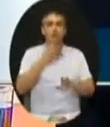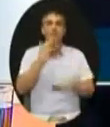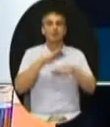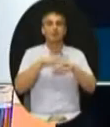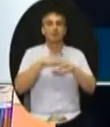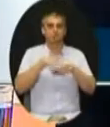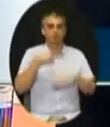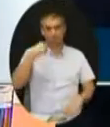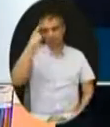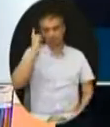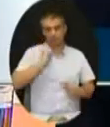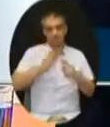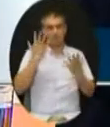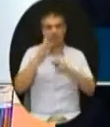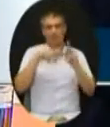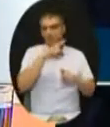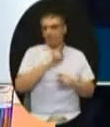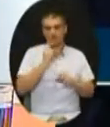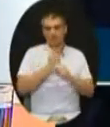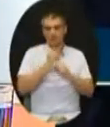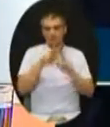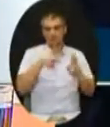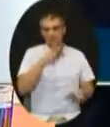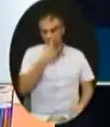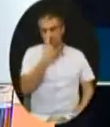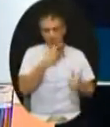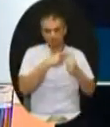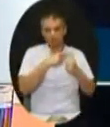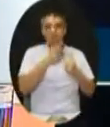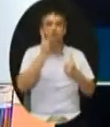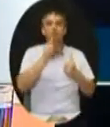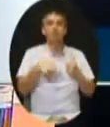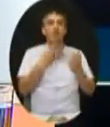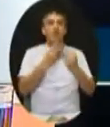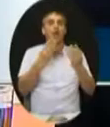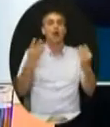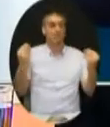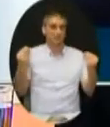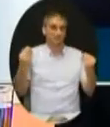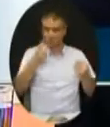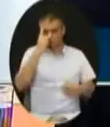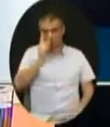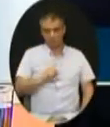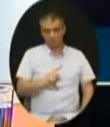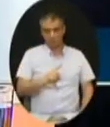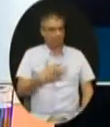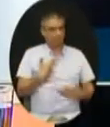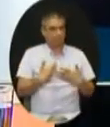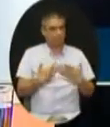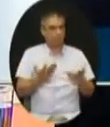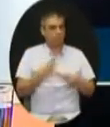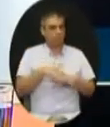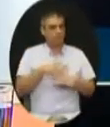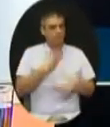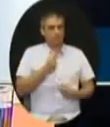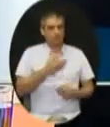מקצועיים, ואנחנו יודעים בדיוק איך לטפל בהם, רק לא מטפלים בהם. בסדר? זה אחד. יש את ההמון, ההמון שאינו יודע. אין לו את